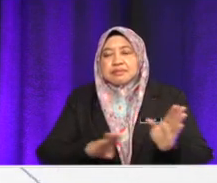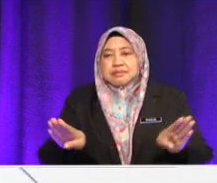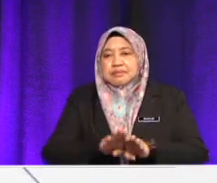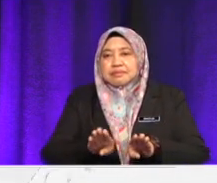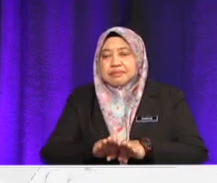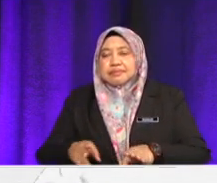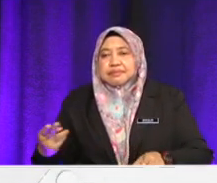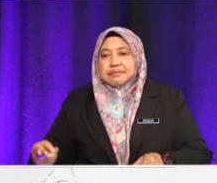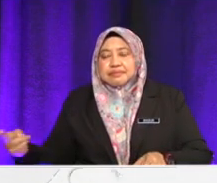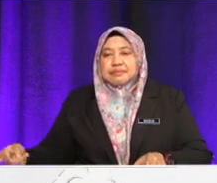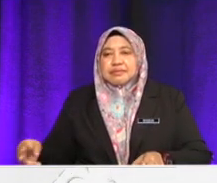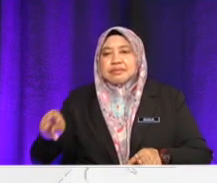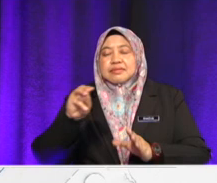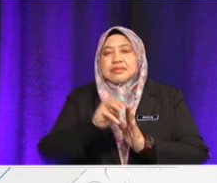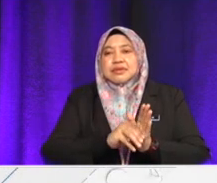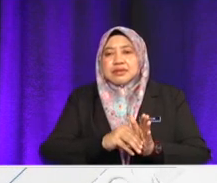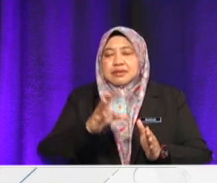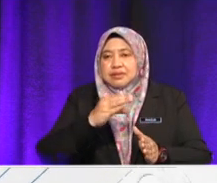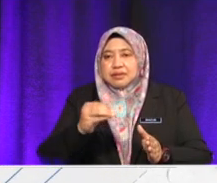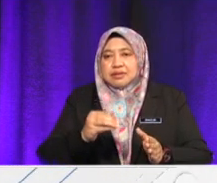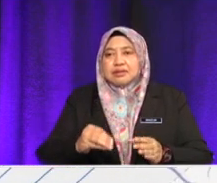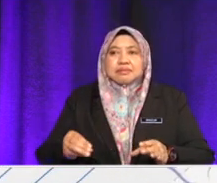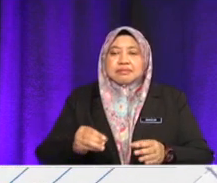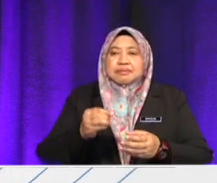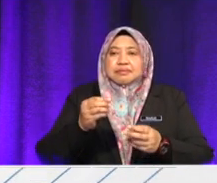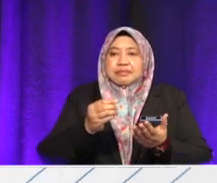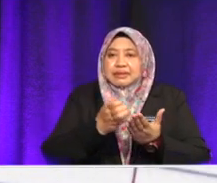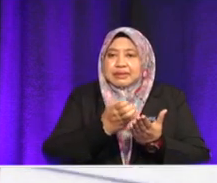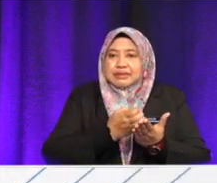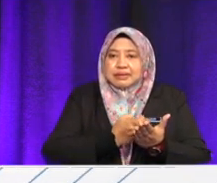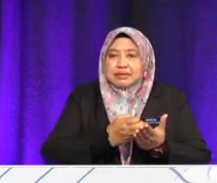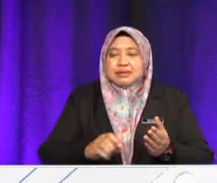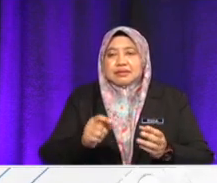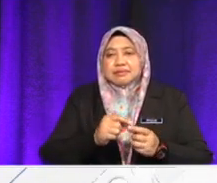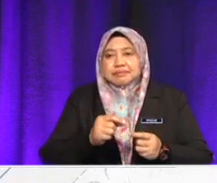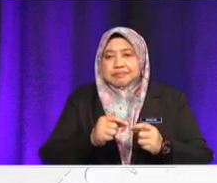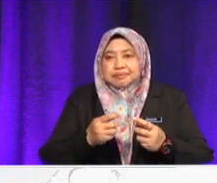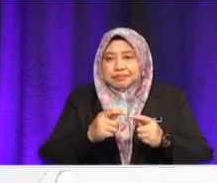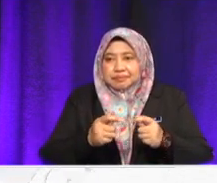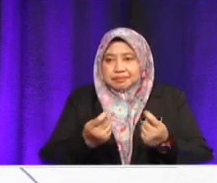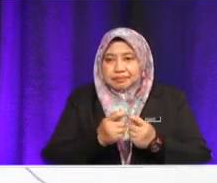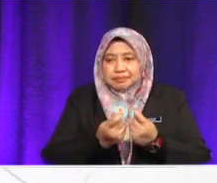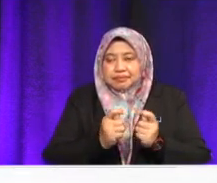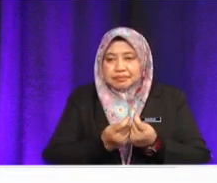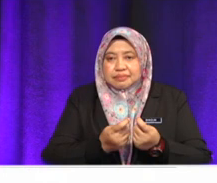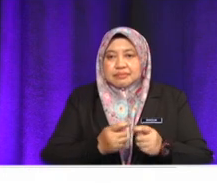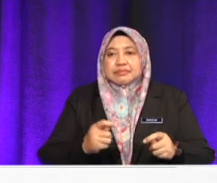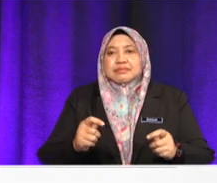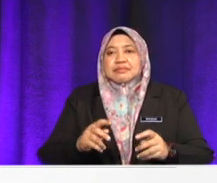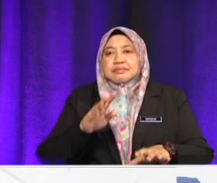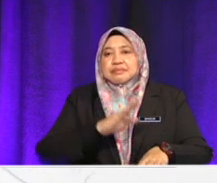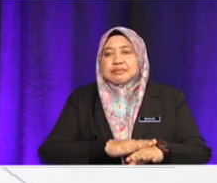penulisan dan mengedit teks dengan betul tepat dan dramatis pada tahap sangat